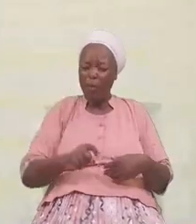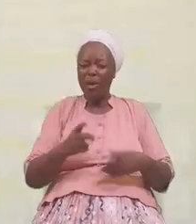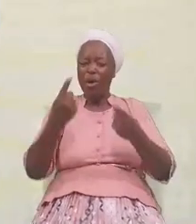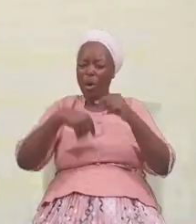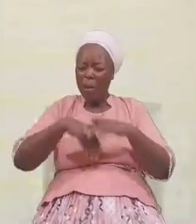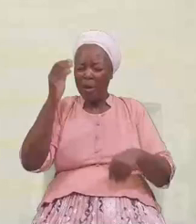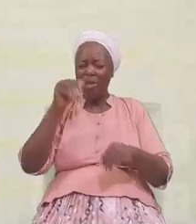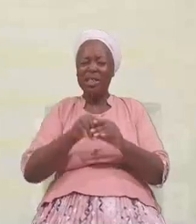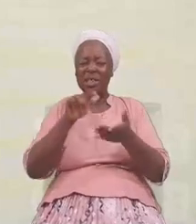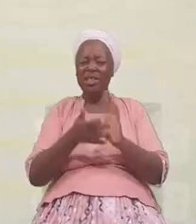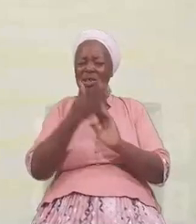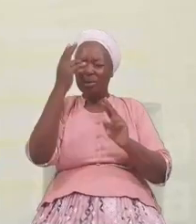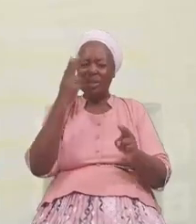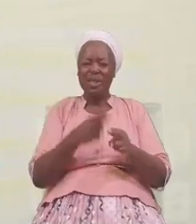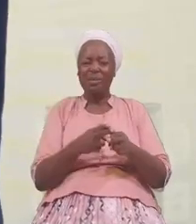de Jésus.